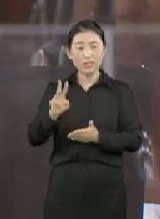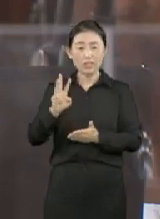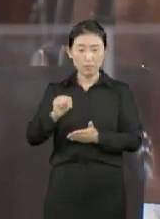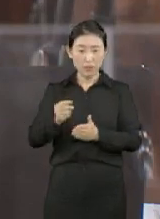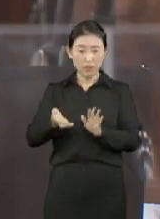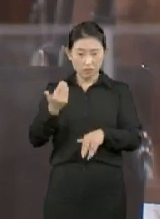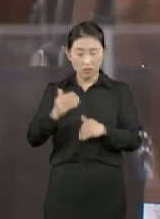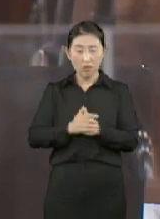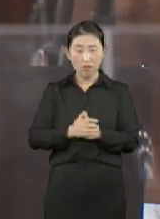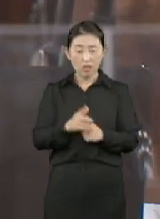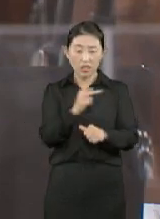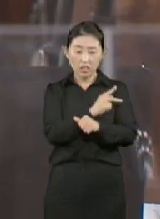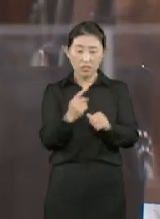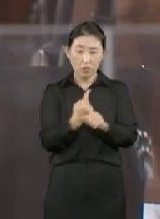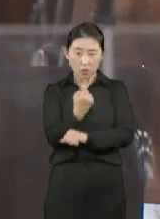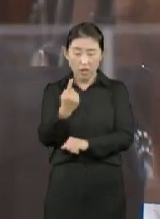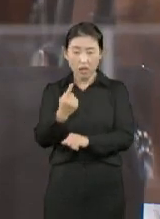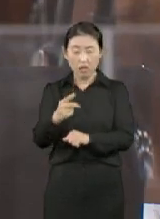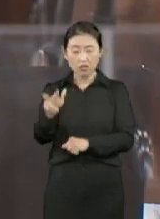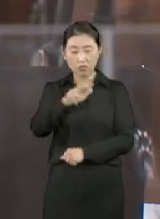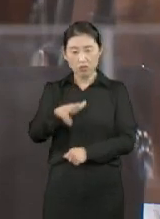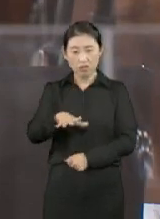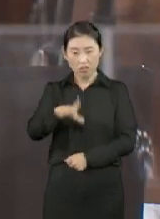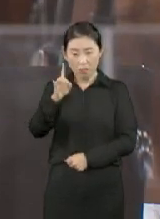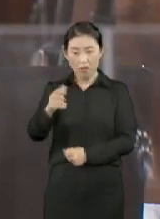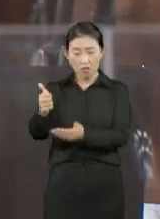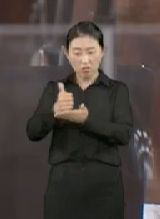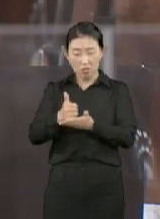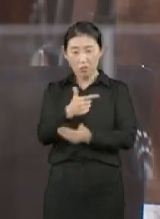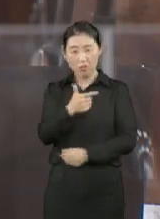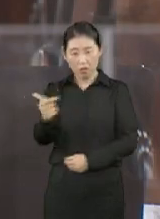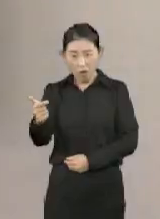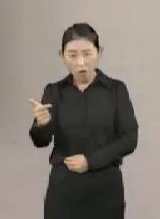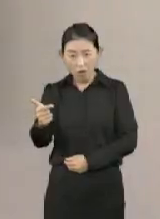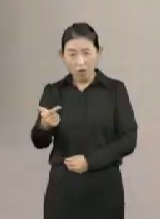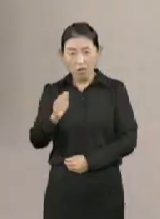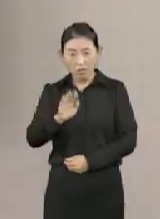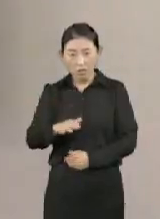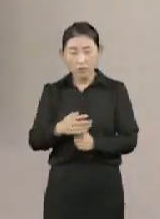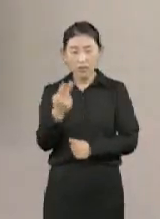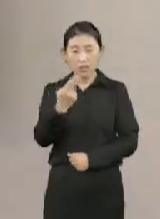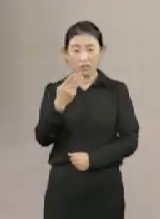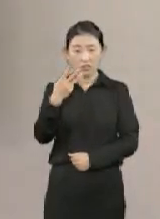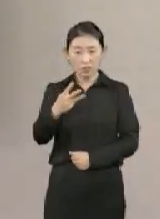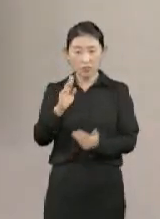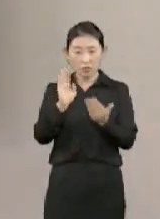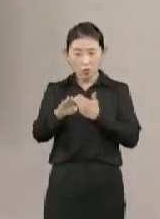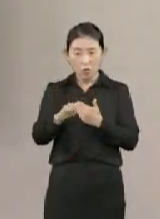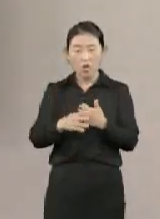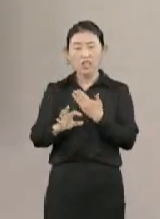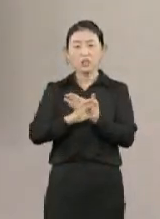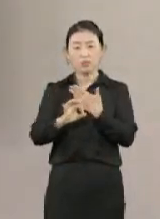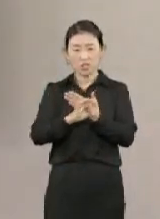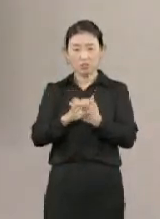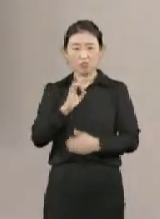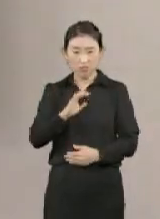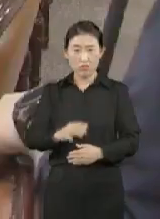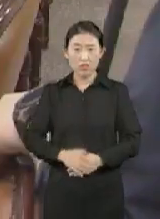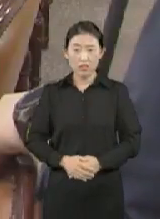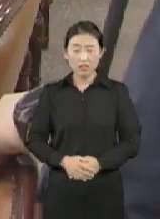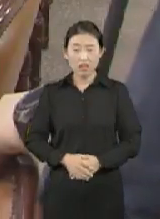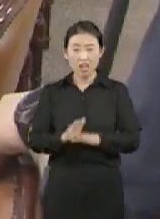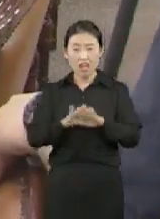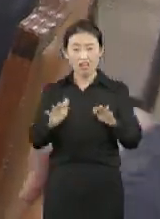여기에요 ktx 역 을 제외하고 전국에서 숨기기 가장 많은 여기지만 2003년 이후 임시 역사에 불과하다 며